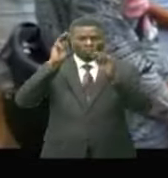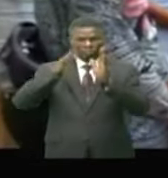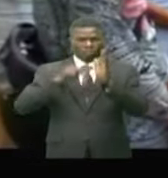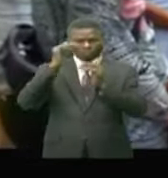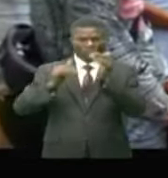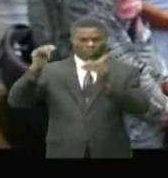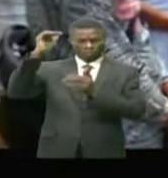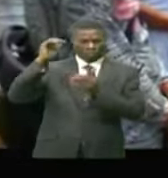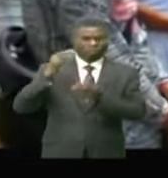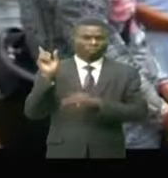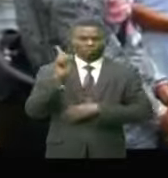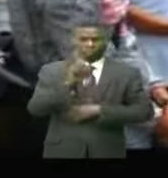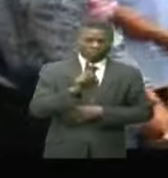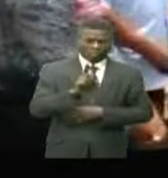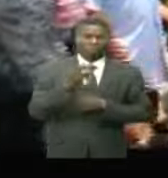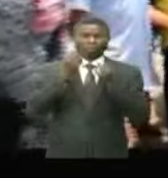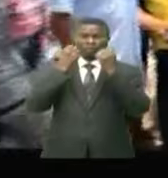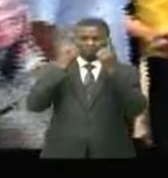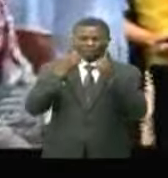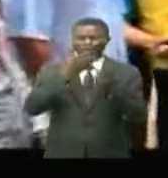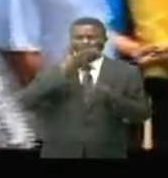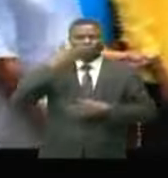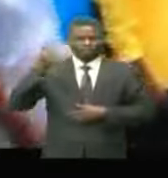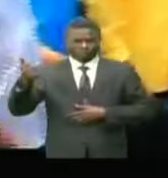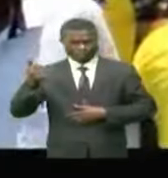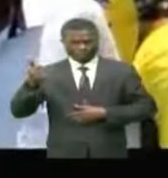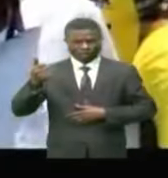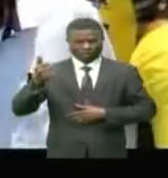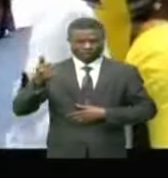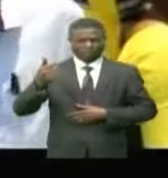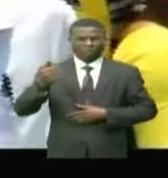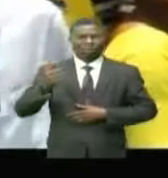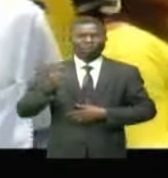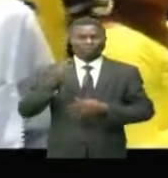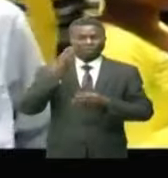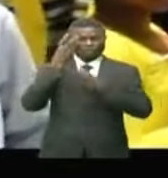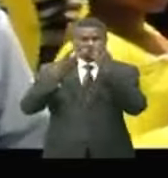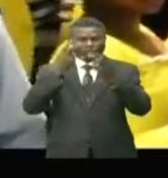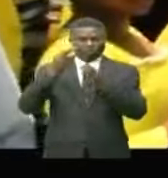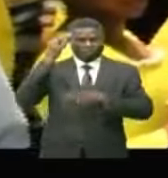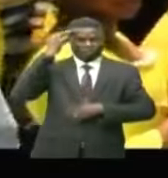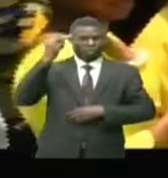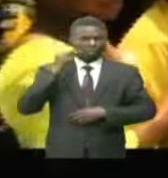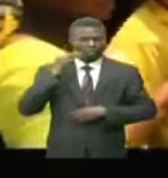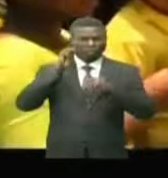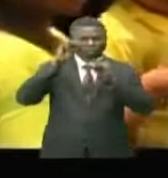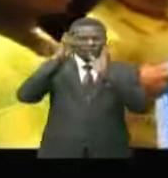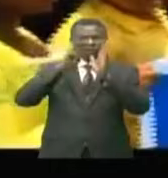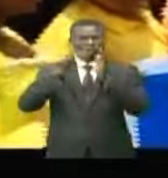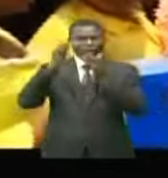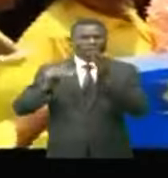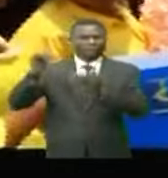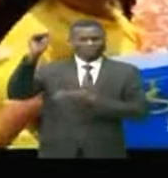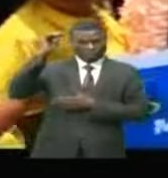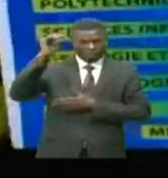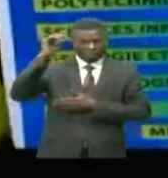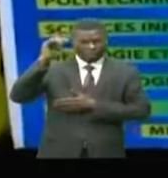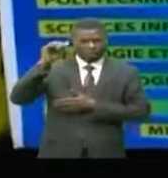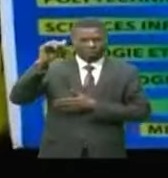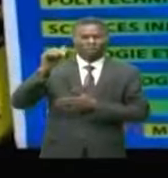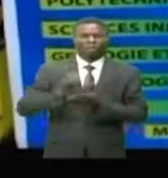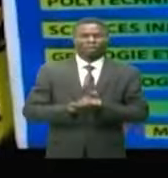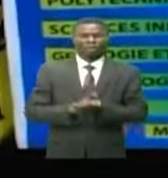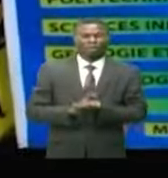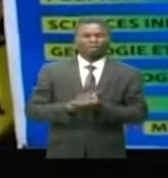et universitaire. Une surprise désagréable qui a vu les passages du patron de l'enseignement supérieur et universitaire annulés de